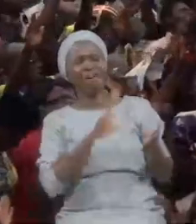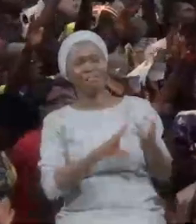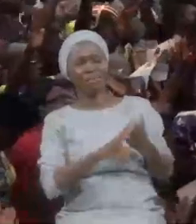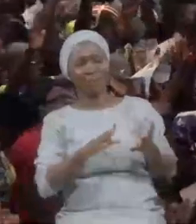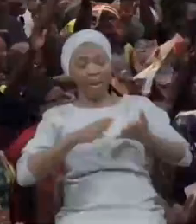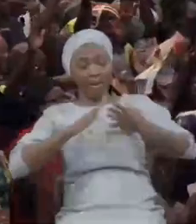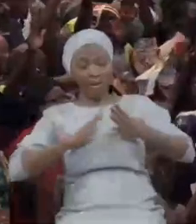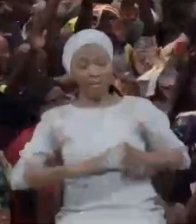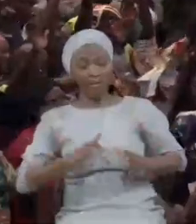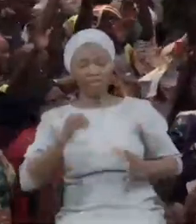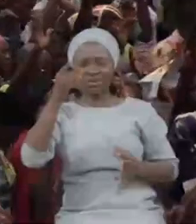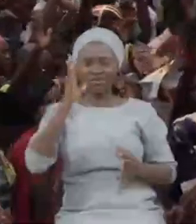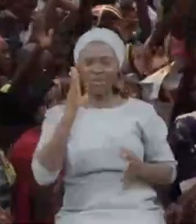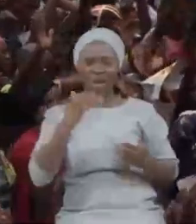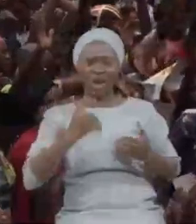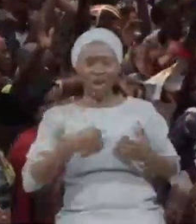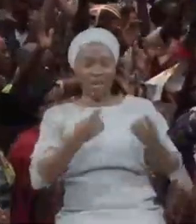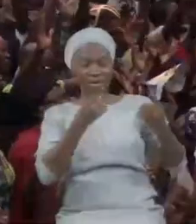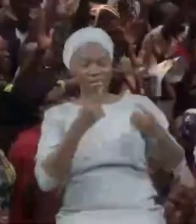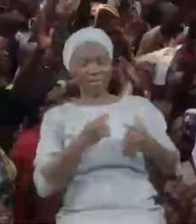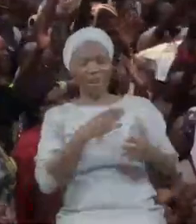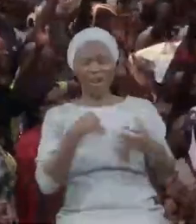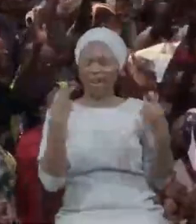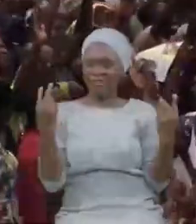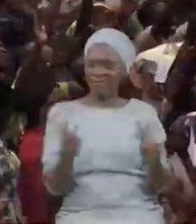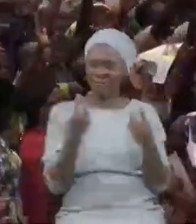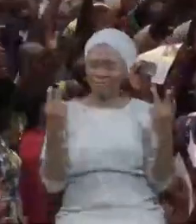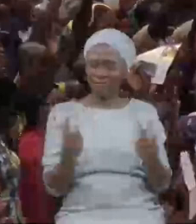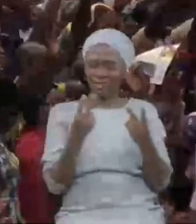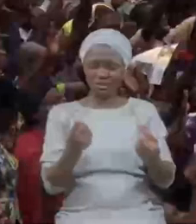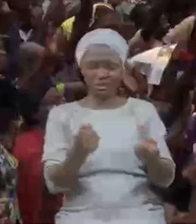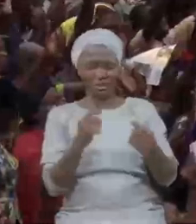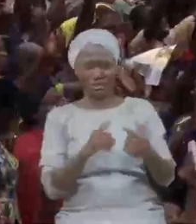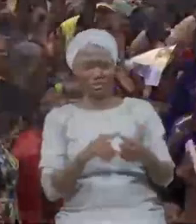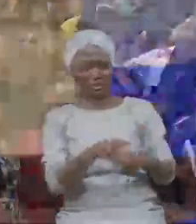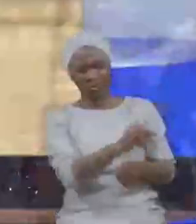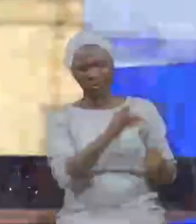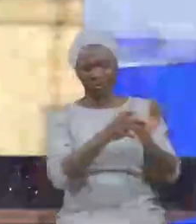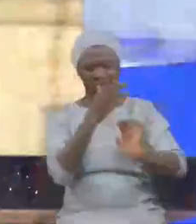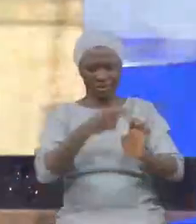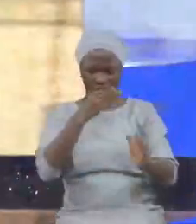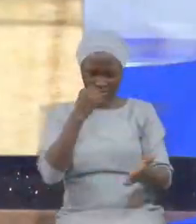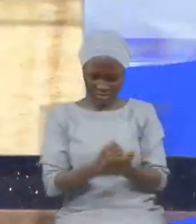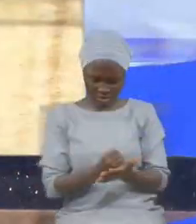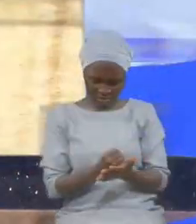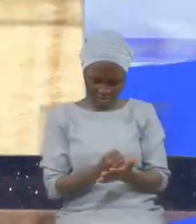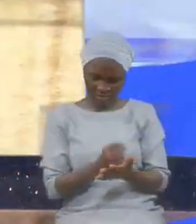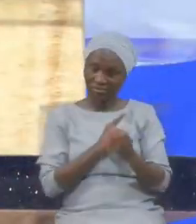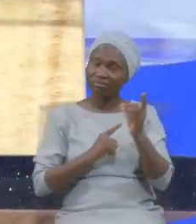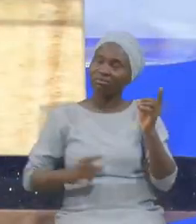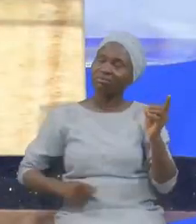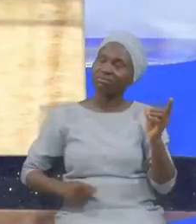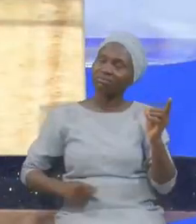de Dieu est venue et que la victoire est venue pour vous au nom de Jésus-Christ.